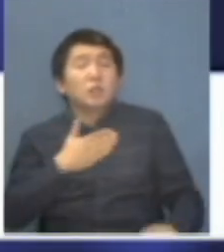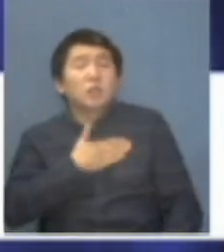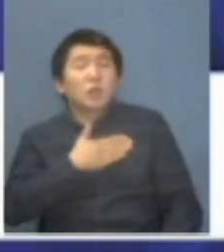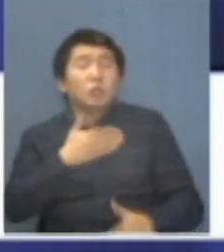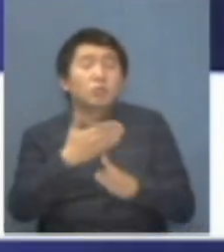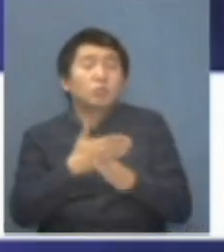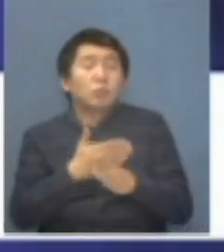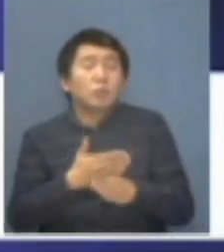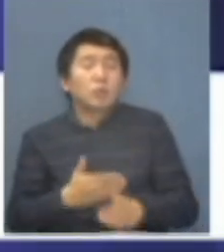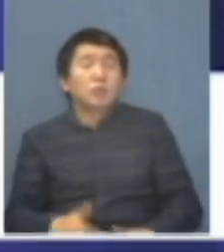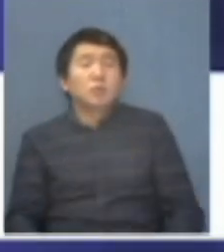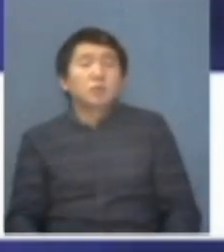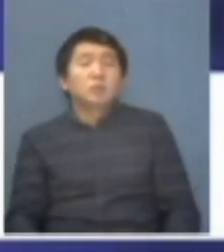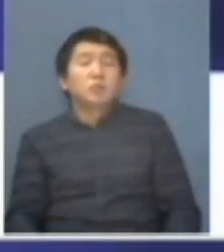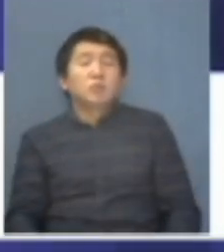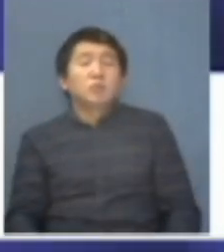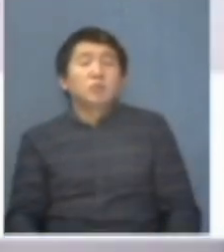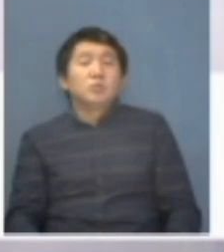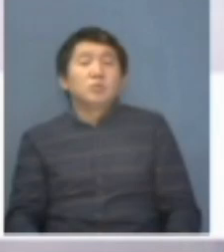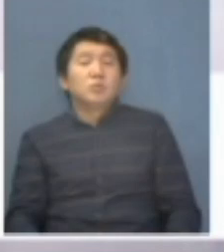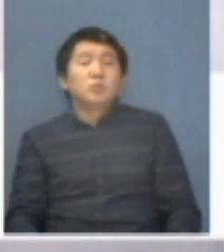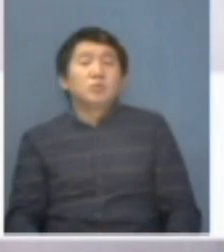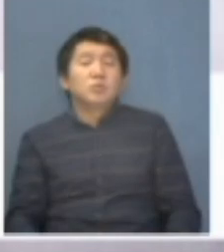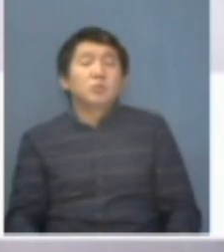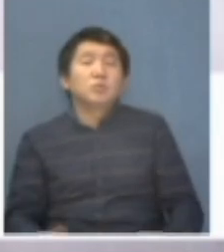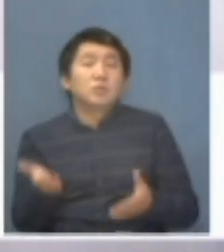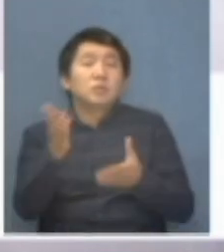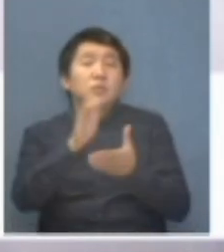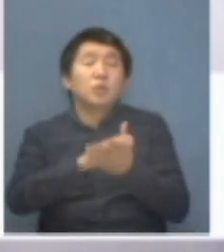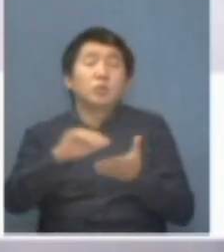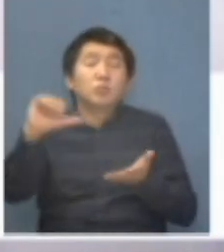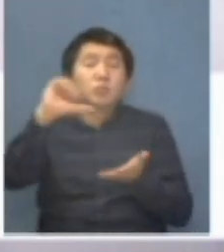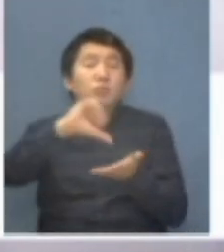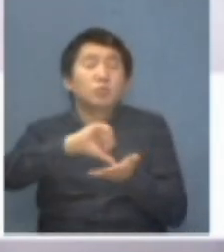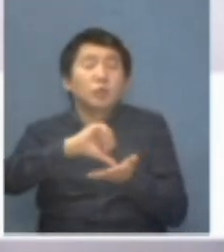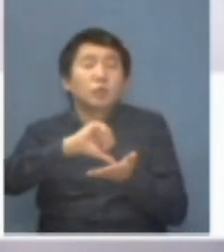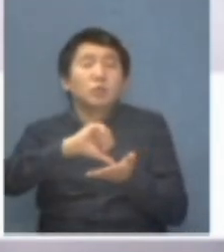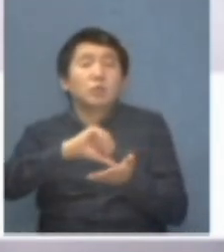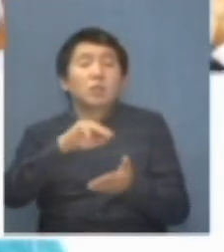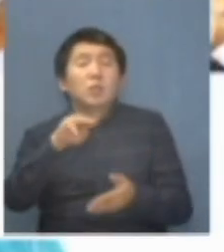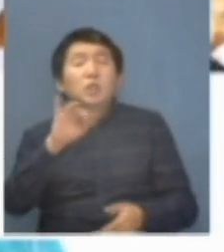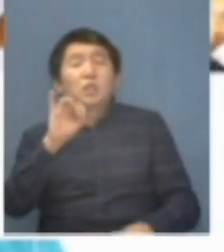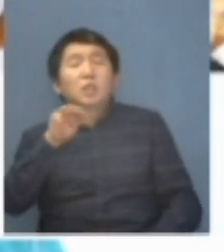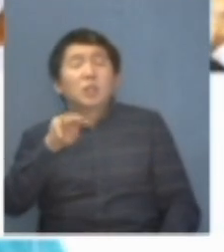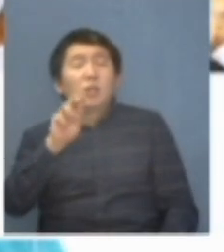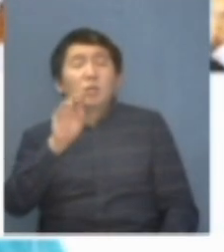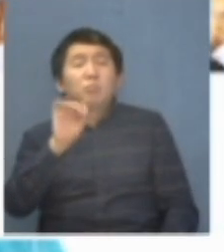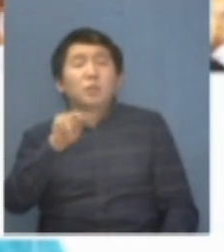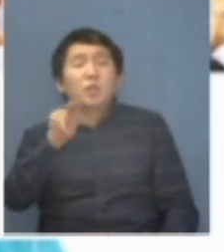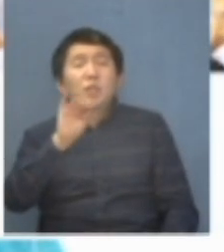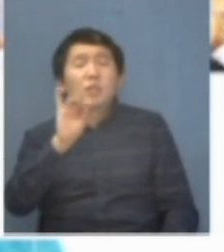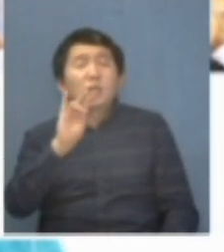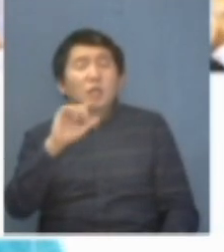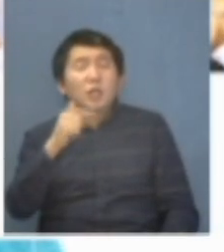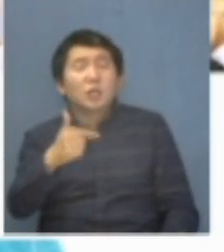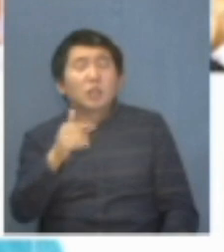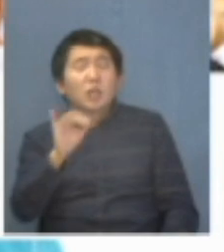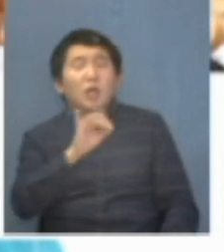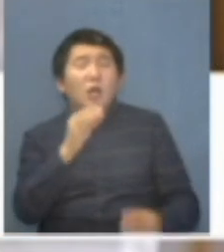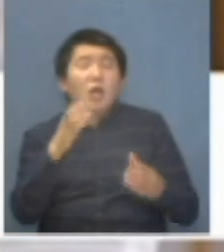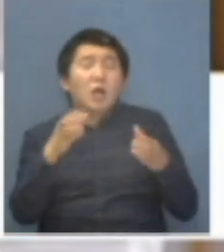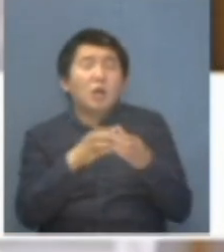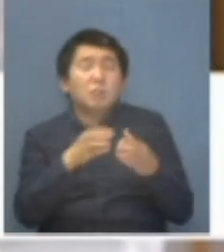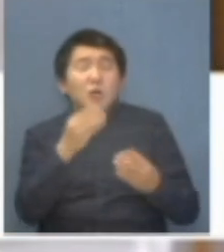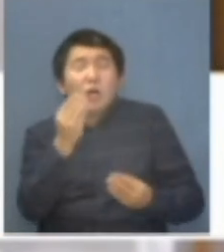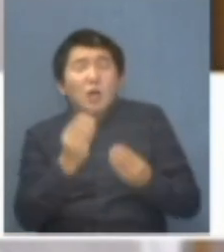помощь. В рамках мероприятия знакомство с участниками прошло в формате тимбилдинга и проведения командной игры «Этногейм», которая